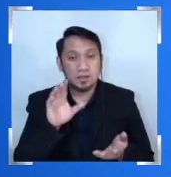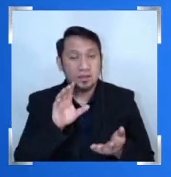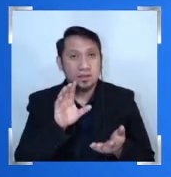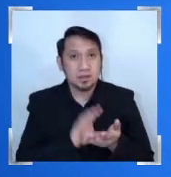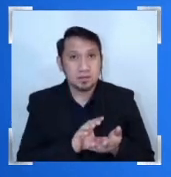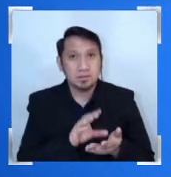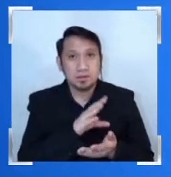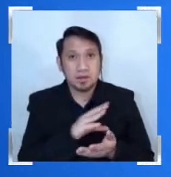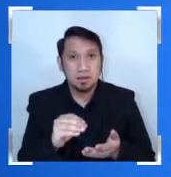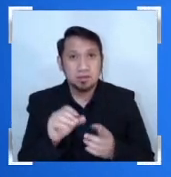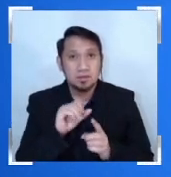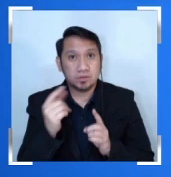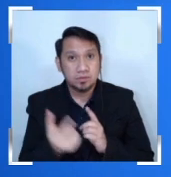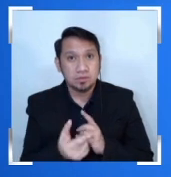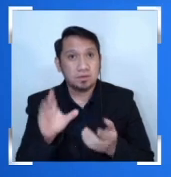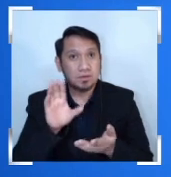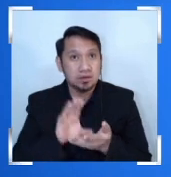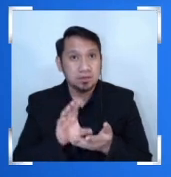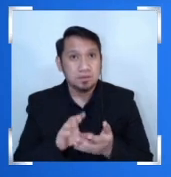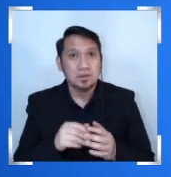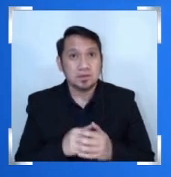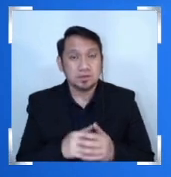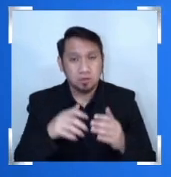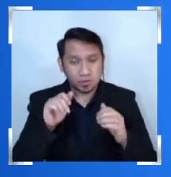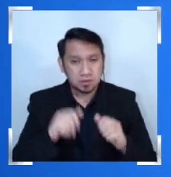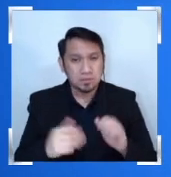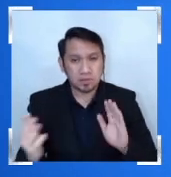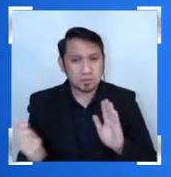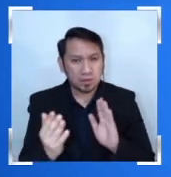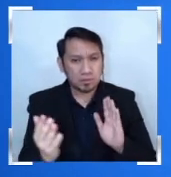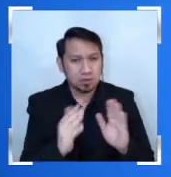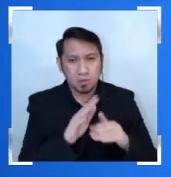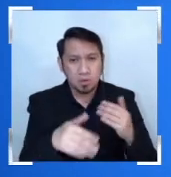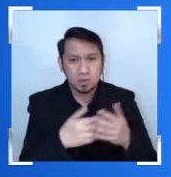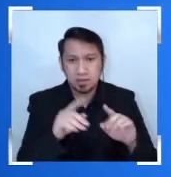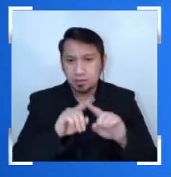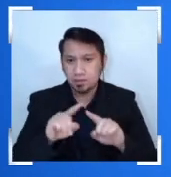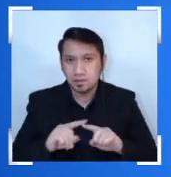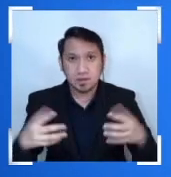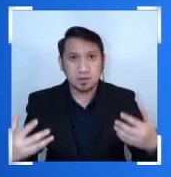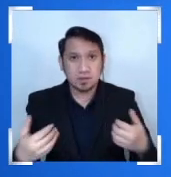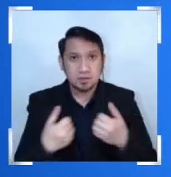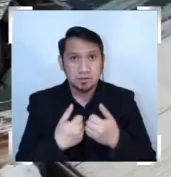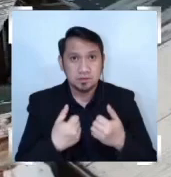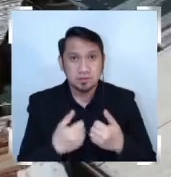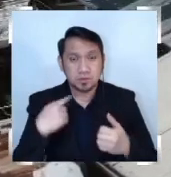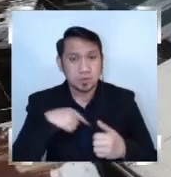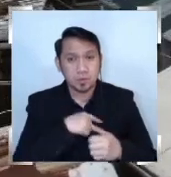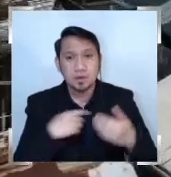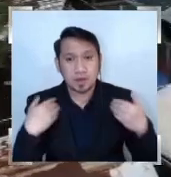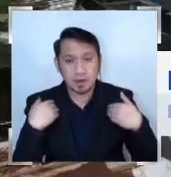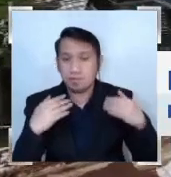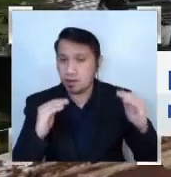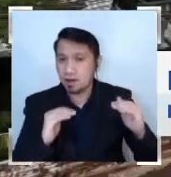You can chop through all these challenges, but at the same time, it's a cross to bear also because of the high expectation.